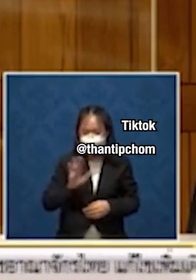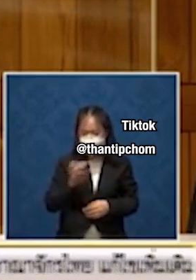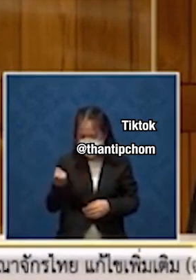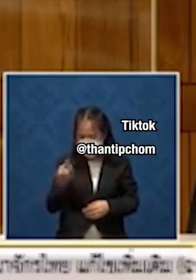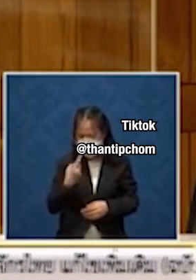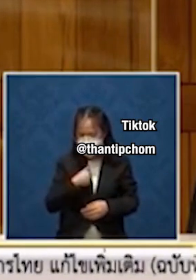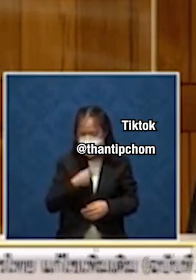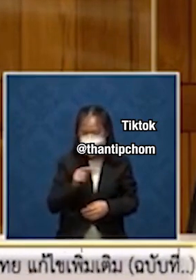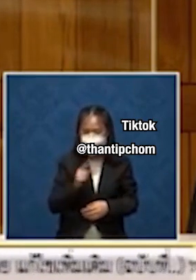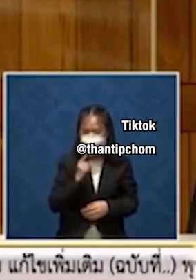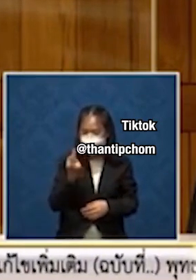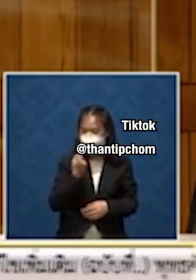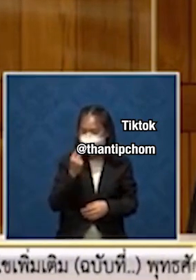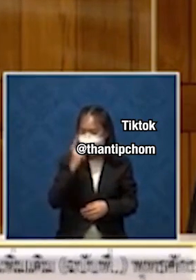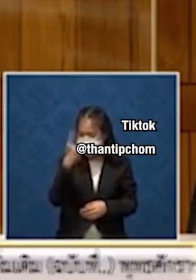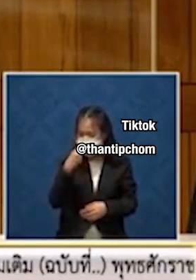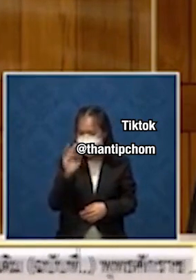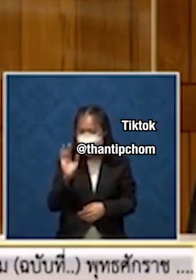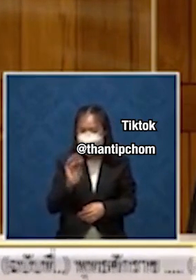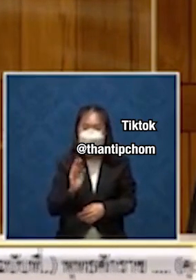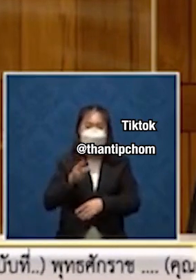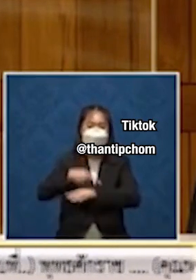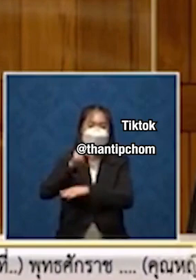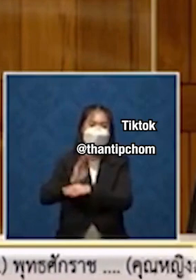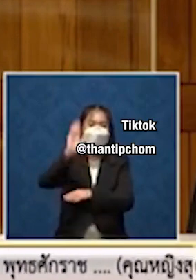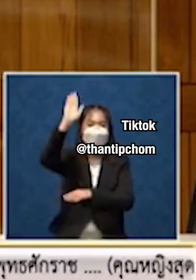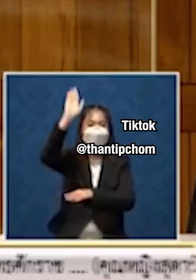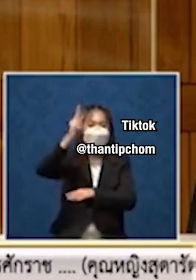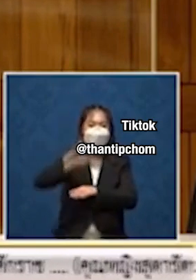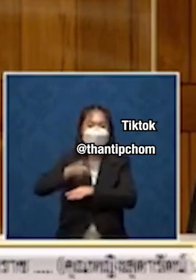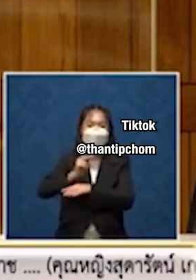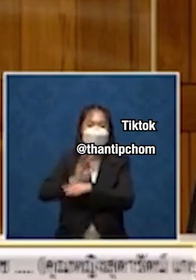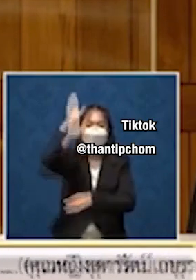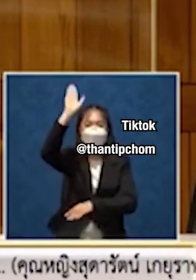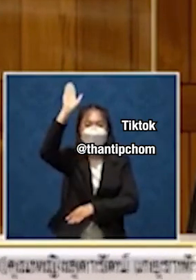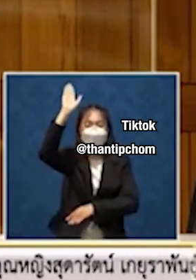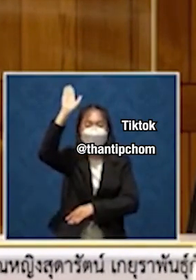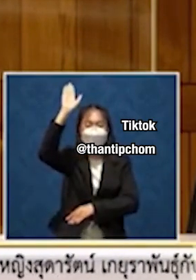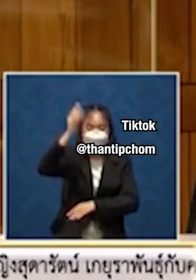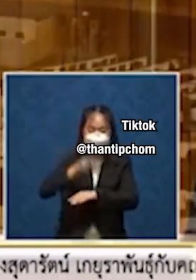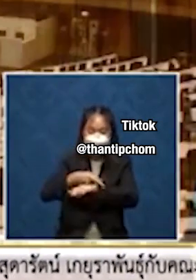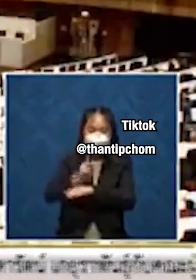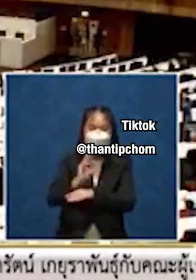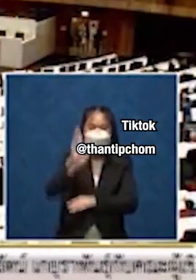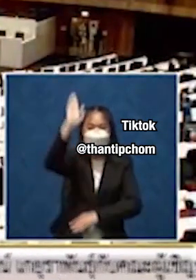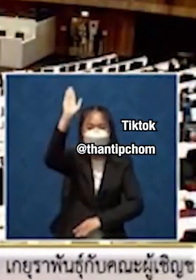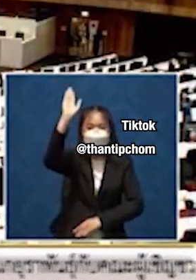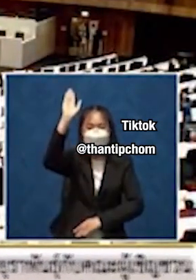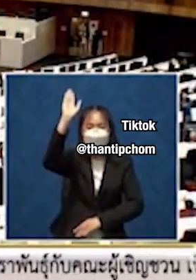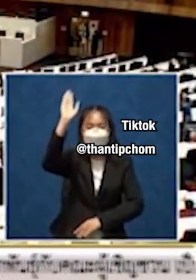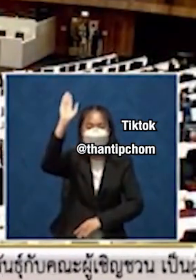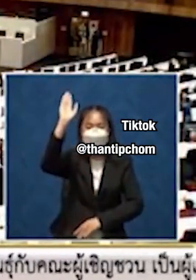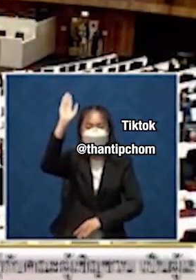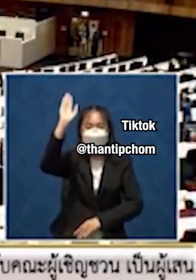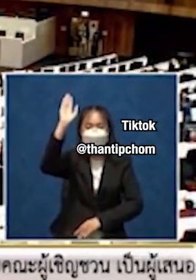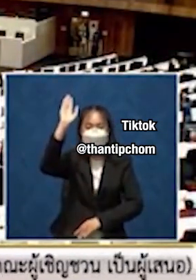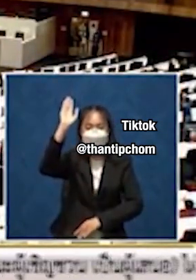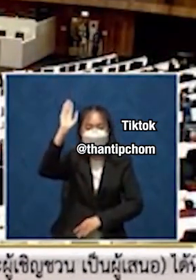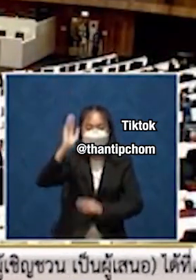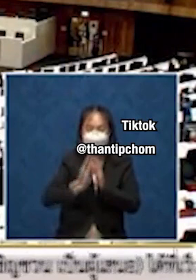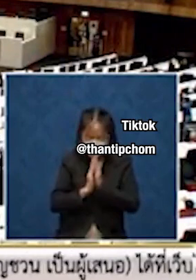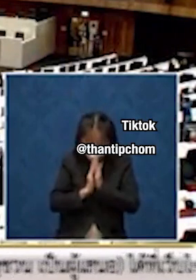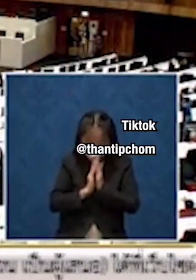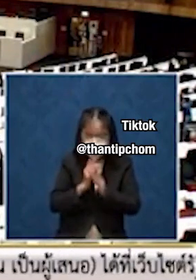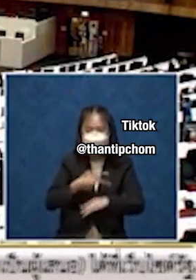ล่าวถึงใครนะครับเนี่ยผมกล่าวลอยไปเฉย ๆท่านประธานครับ นะครับแล้วก็ขอบคุณท่านประธานครับ